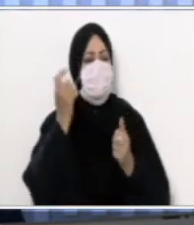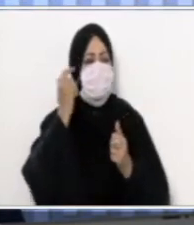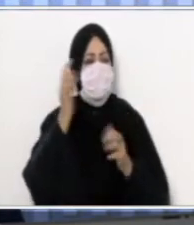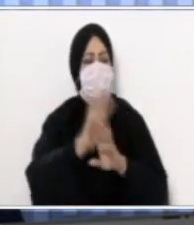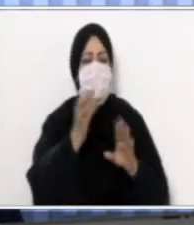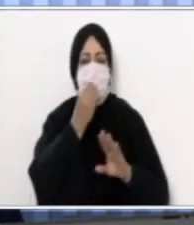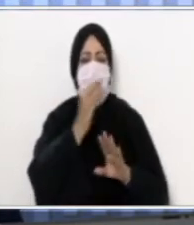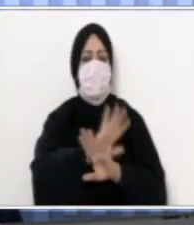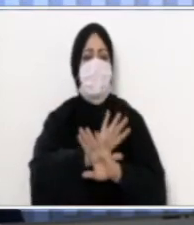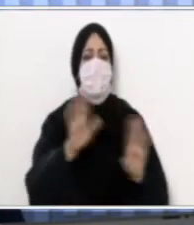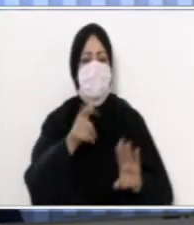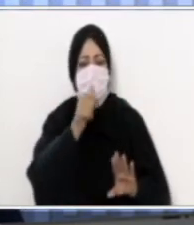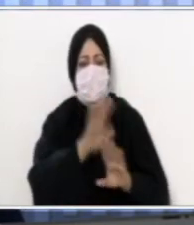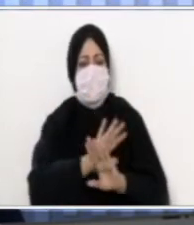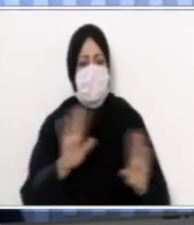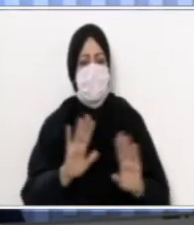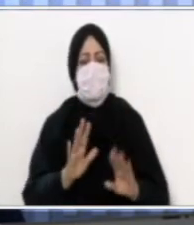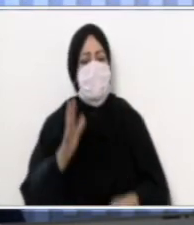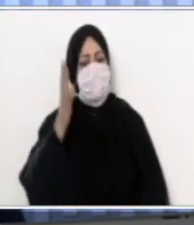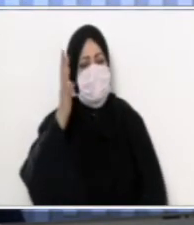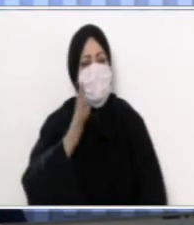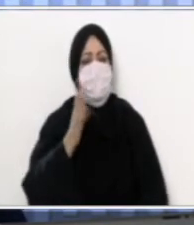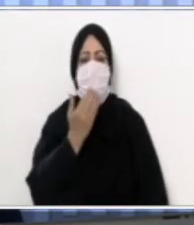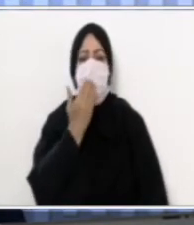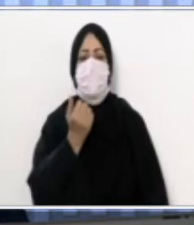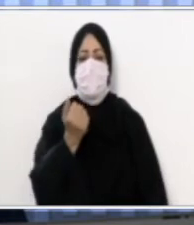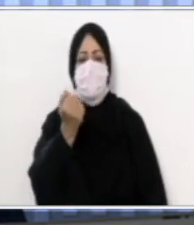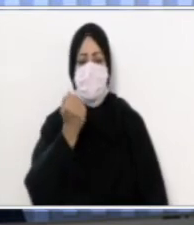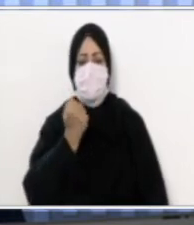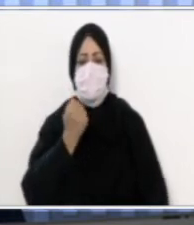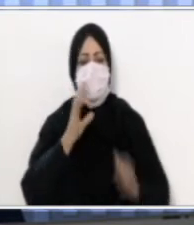الصلاة بعد ذلك وإن لم يؤذن الأذان اللي عدلوه.